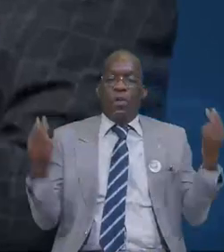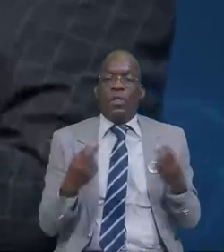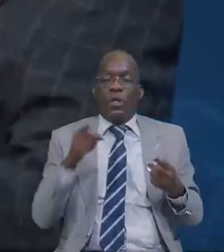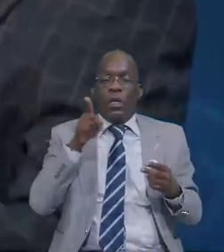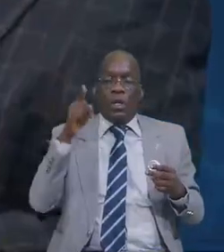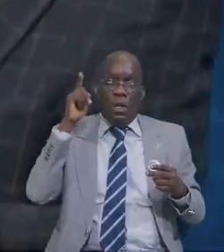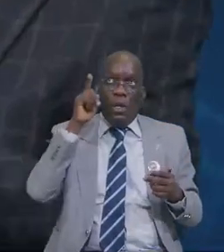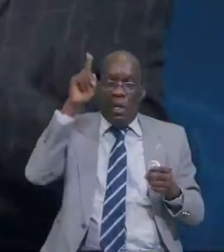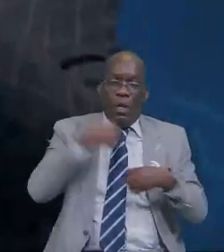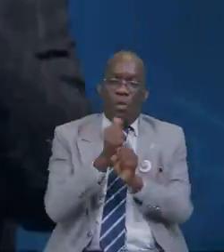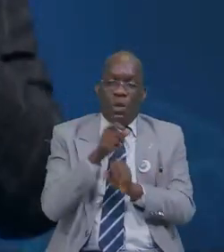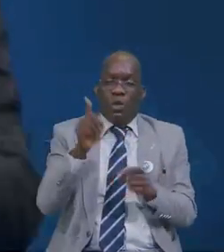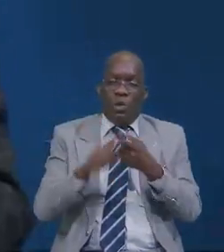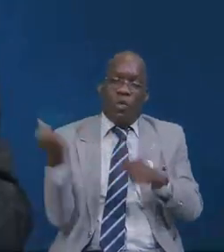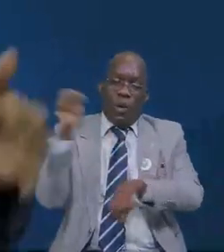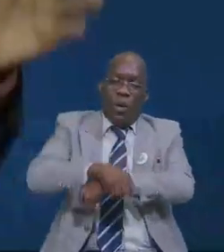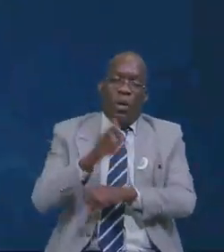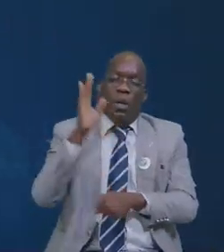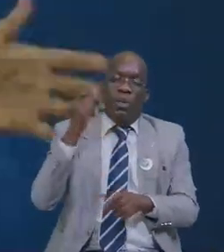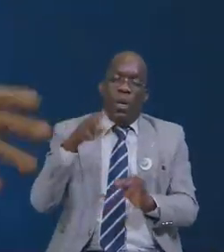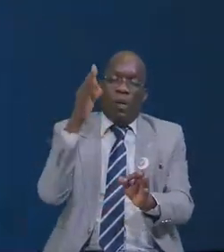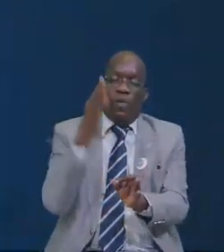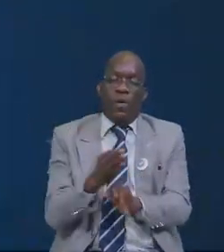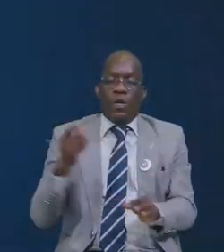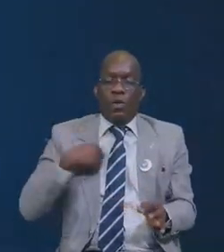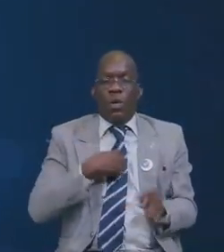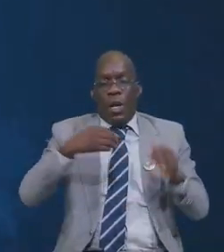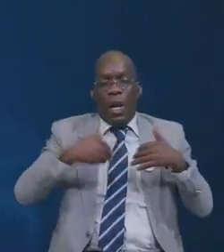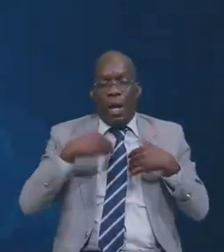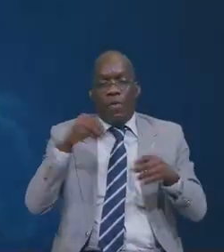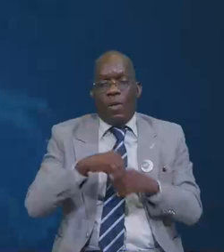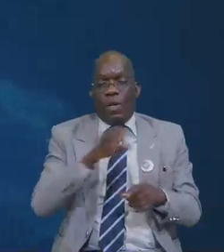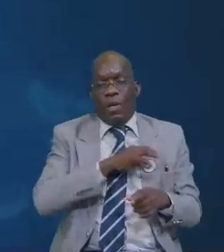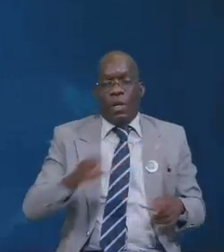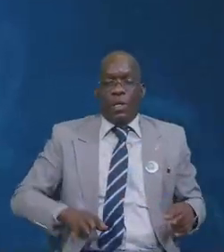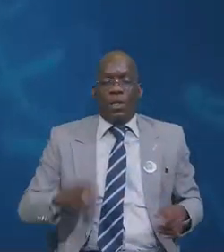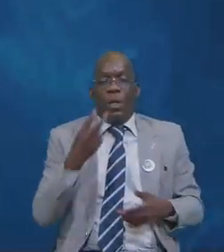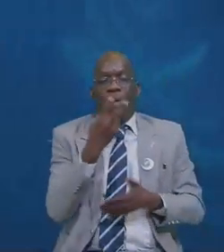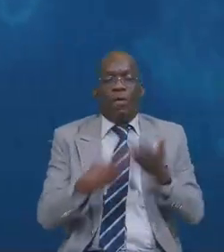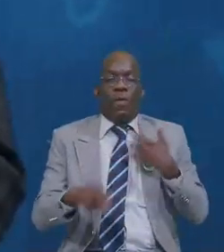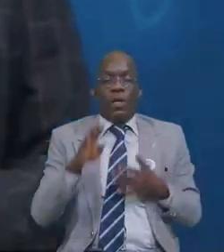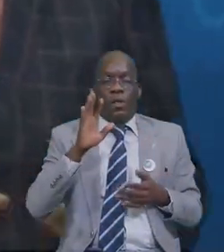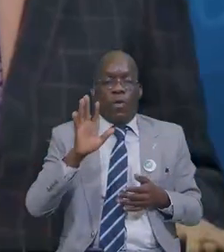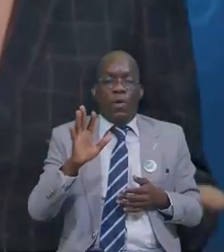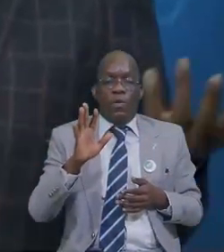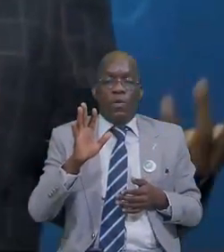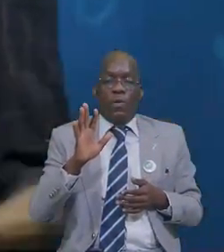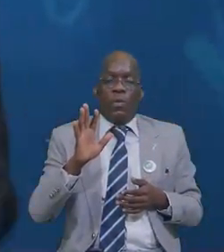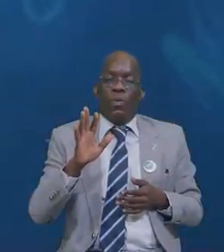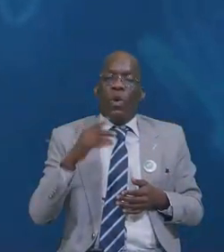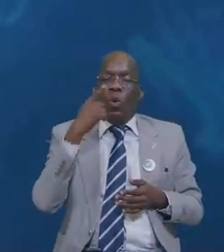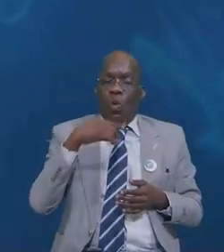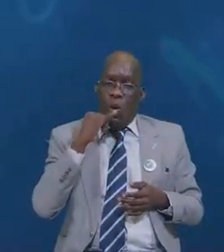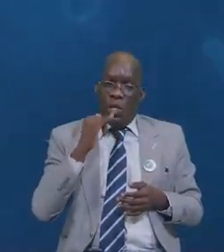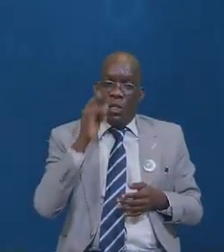fait triompher par la foi que nous avons en Christ. Verset 5. Verset 5 dit,